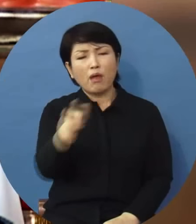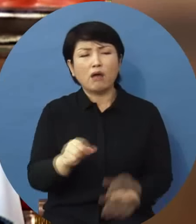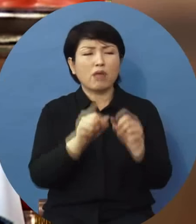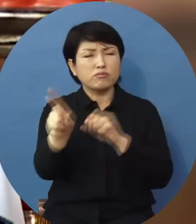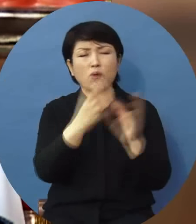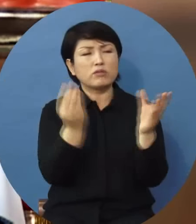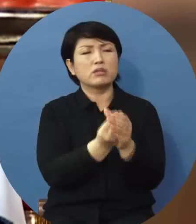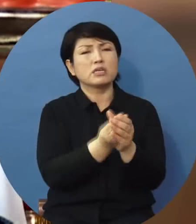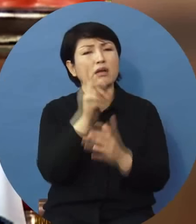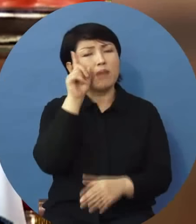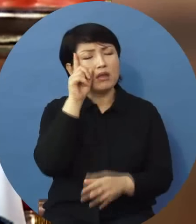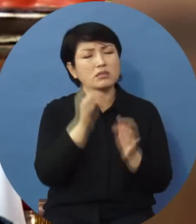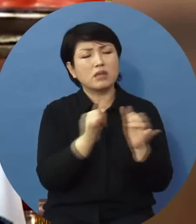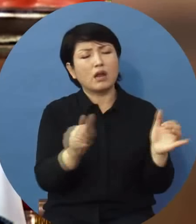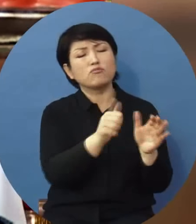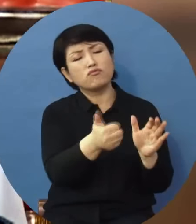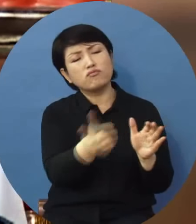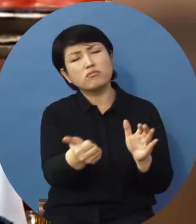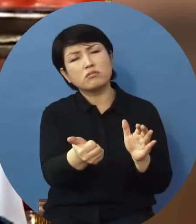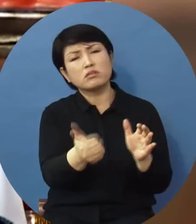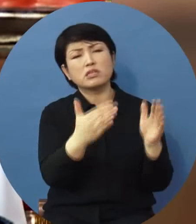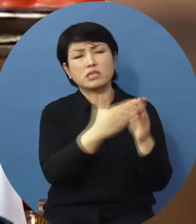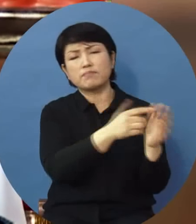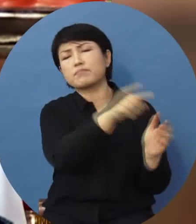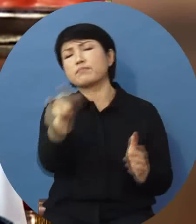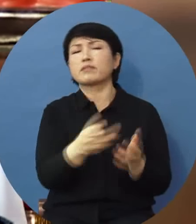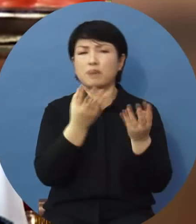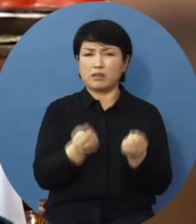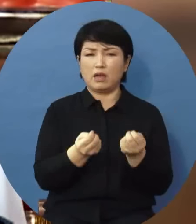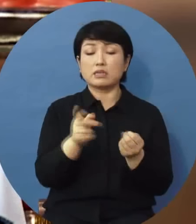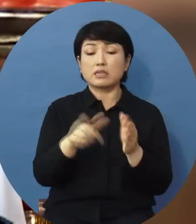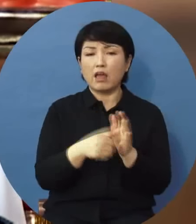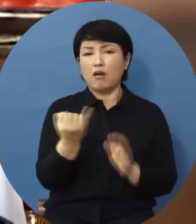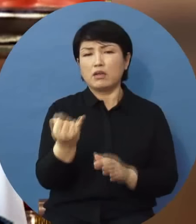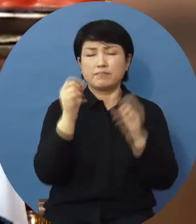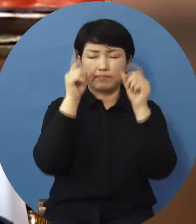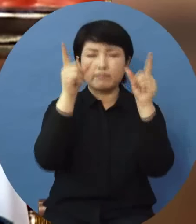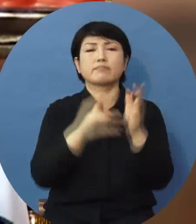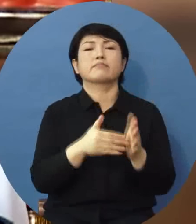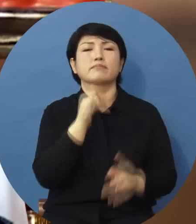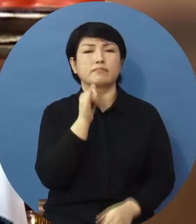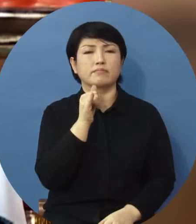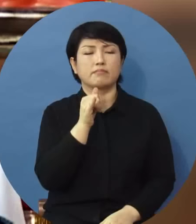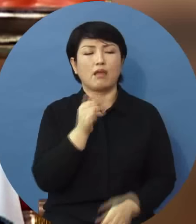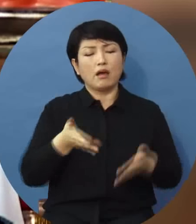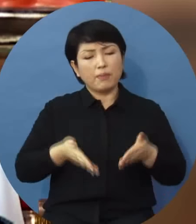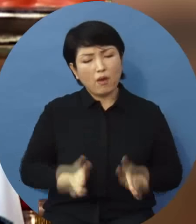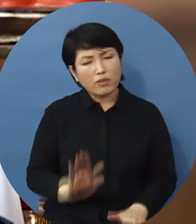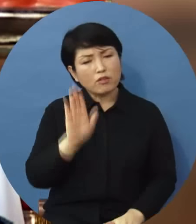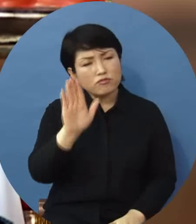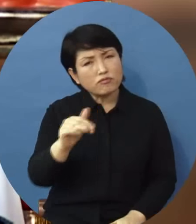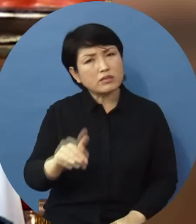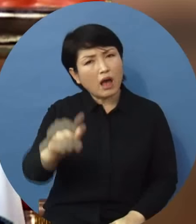없었단 말이에요. 그때 그 여인은 스스로 경험한 거예요. 이치를 깨친 거예요. 태어난 자는 다 죽기